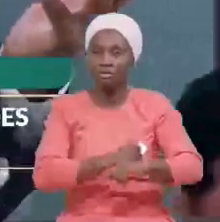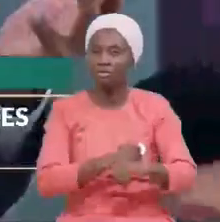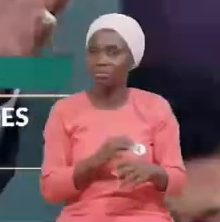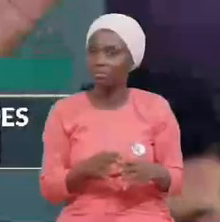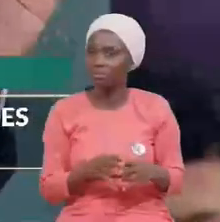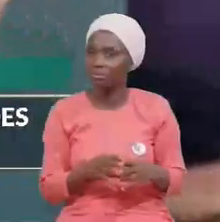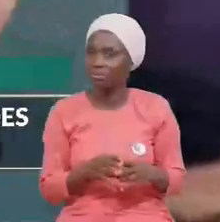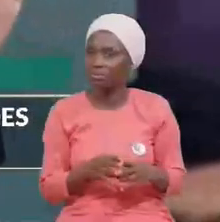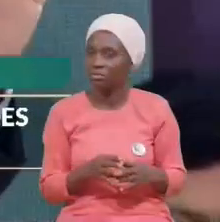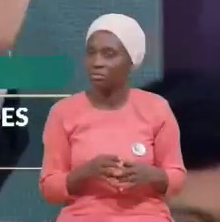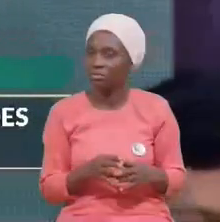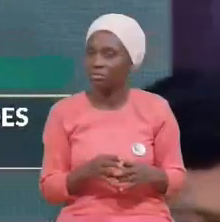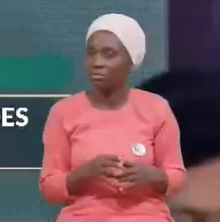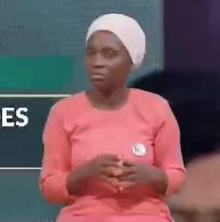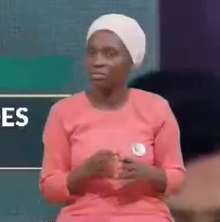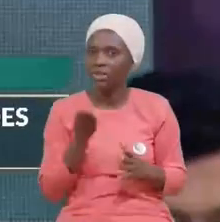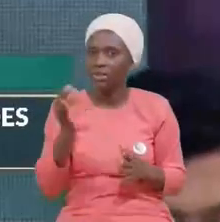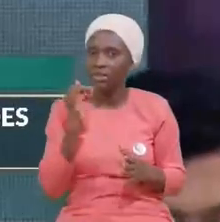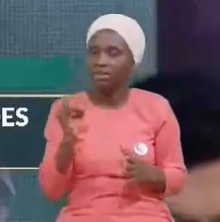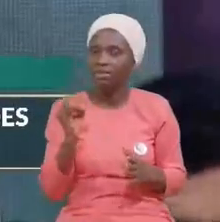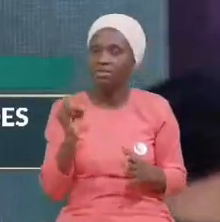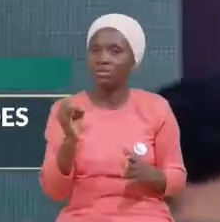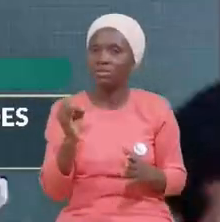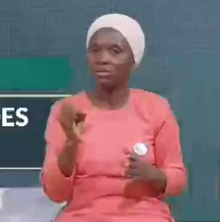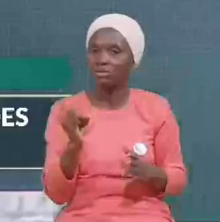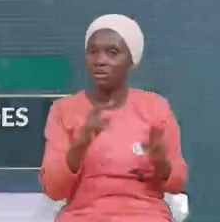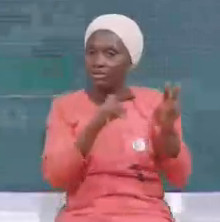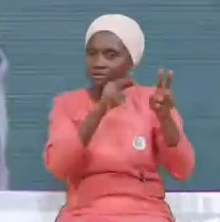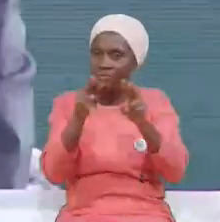vous avez besoin de la vigilance.